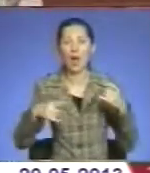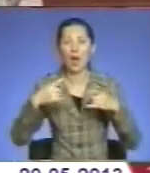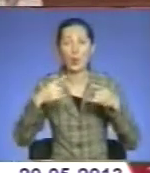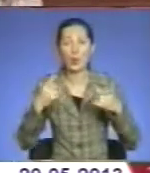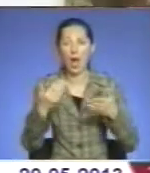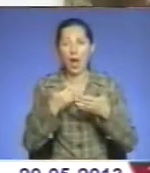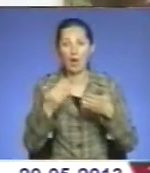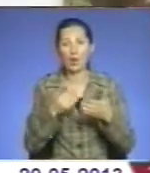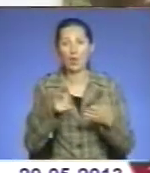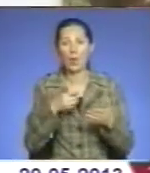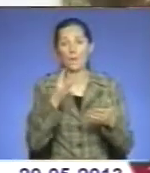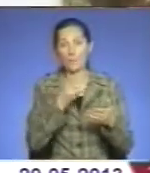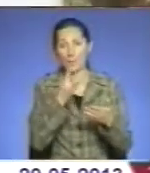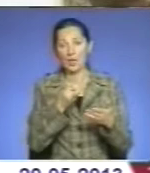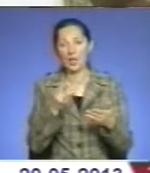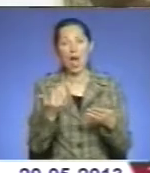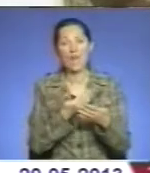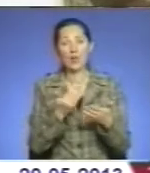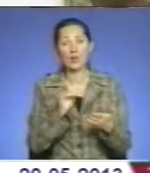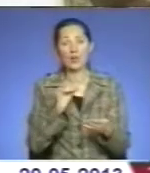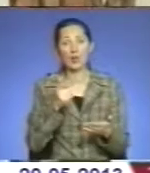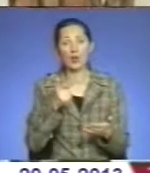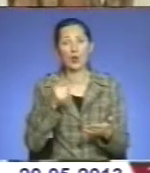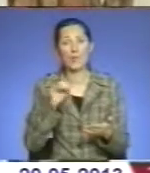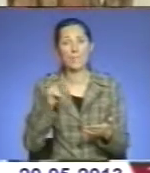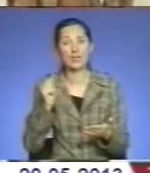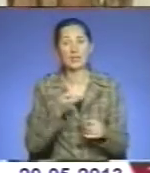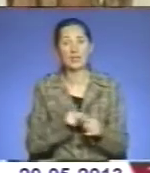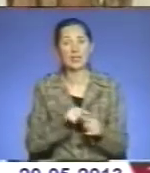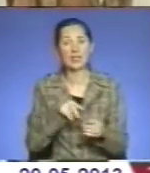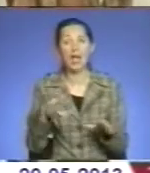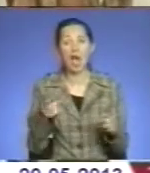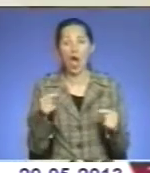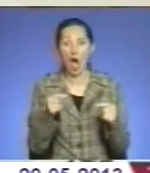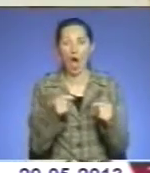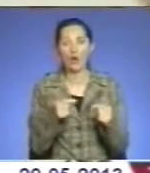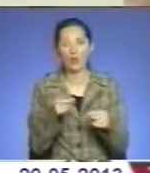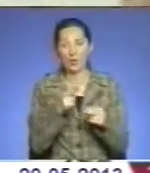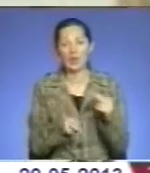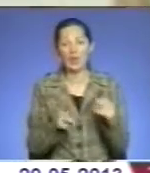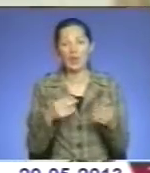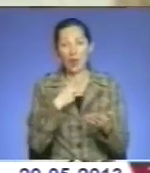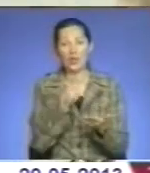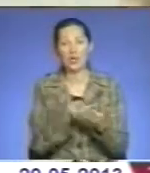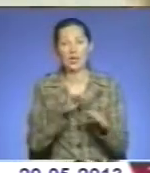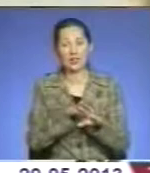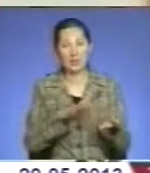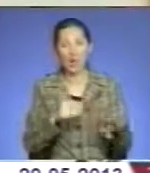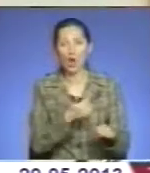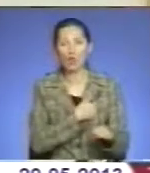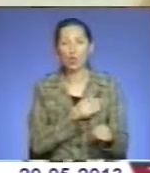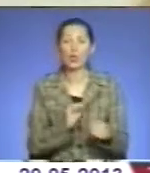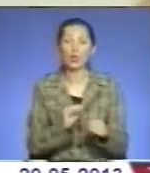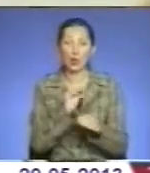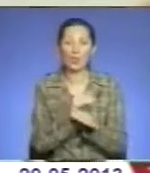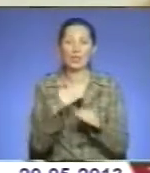транслюватимуть фільми про Іоанна Георга Пінзеля. Це не остаточний вигляд зали. Хотілося доповнити його новими матеріалами.